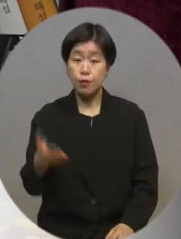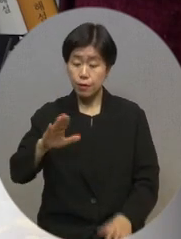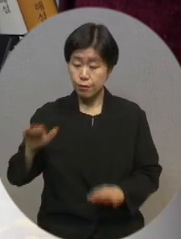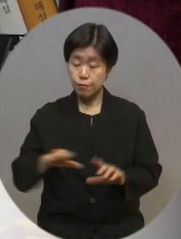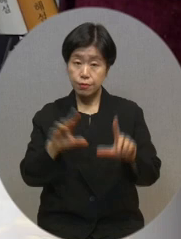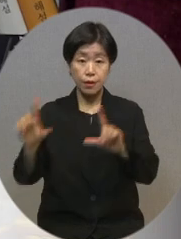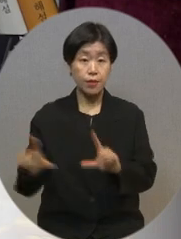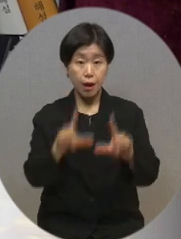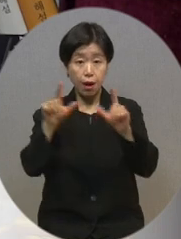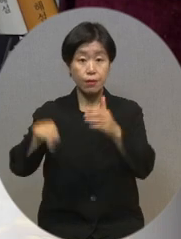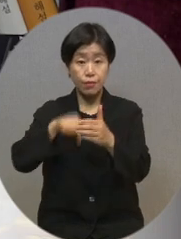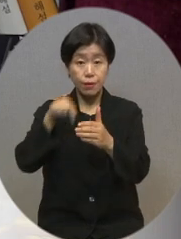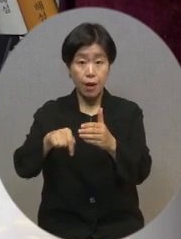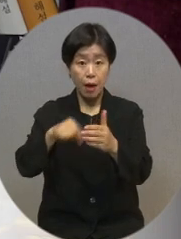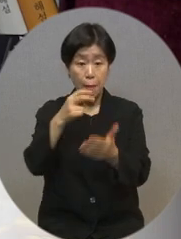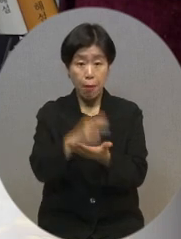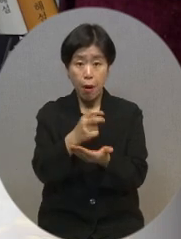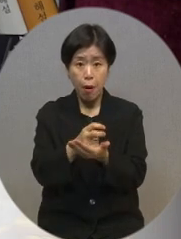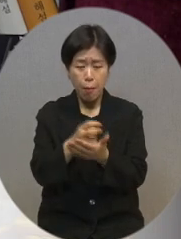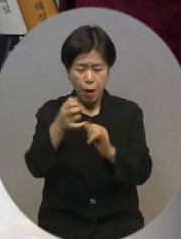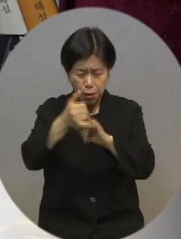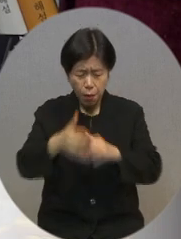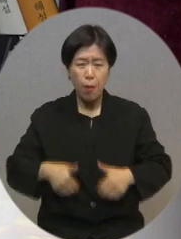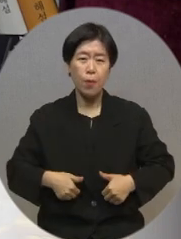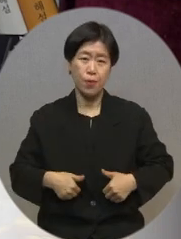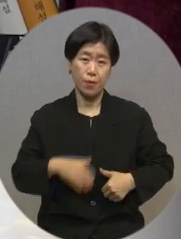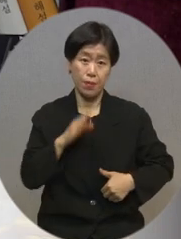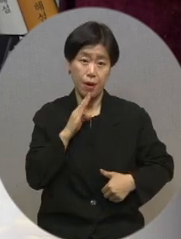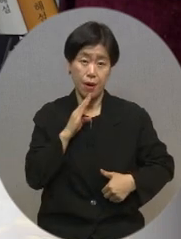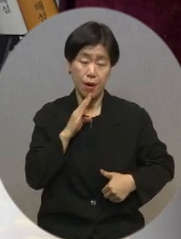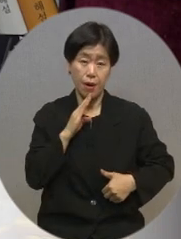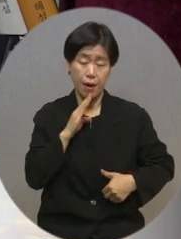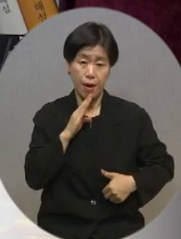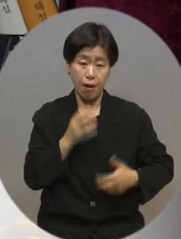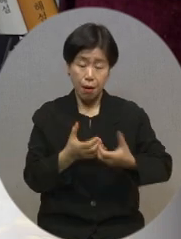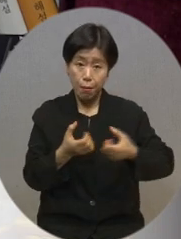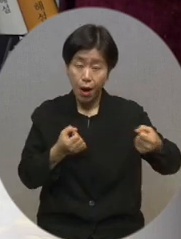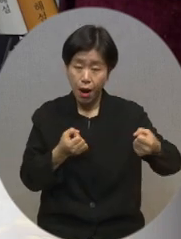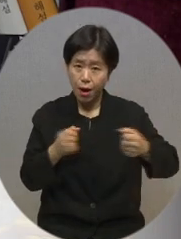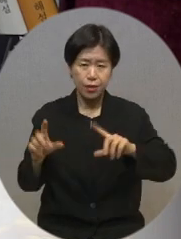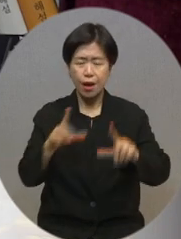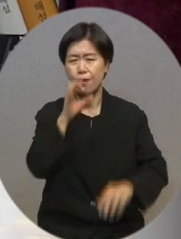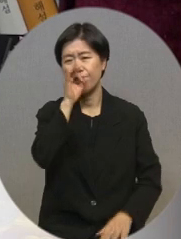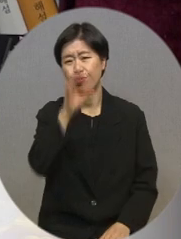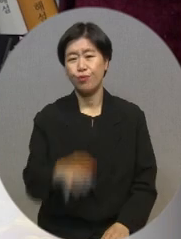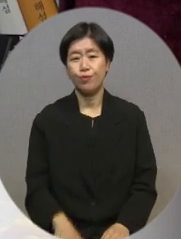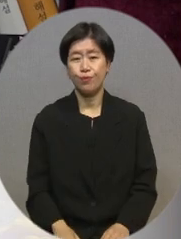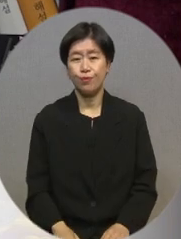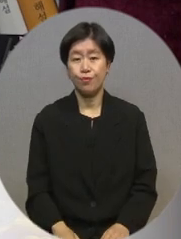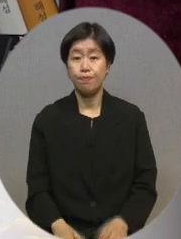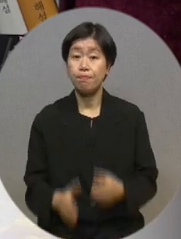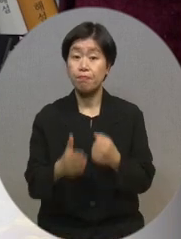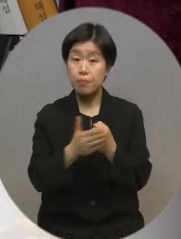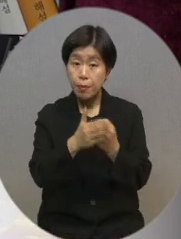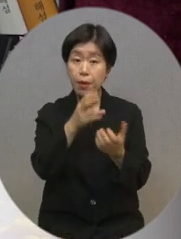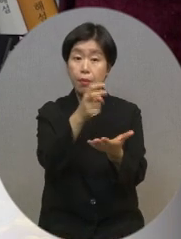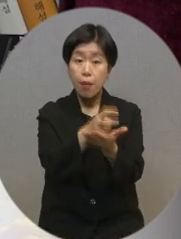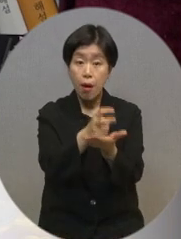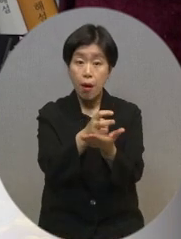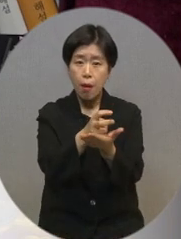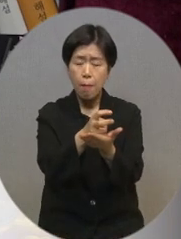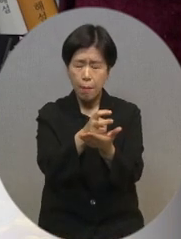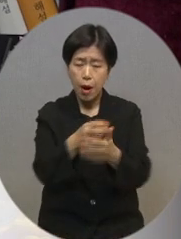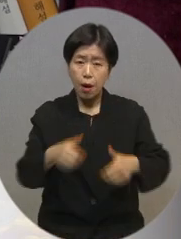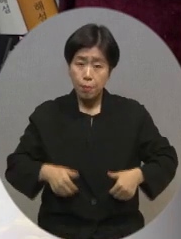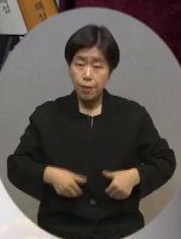우리 삶 속에서 법을 떠나서 살 수는 없습니다. 법률 문제에 처했을